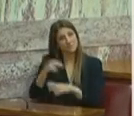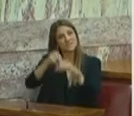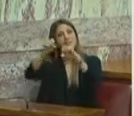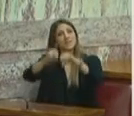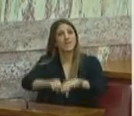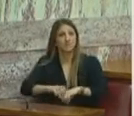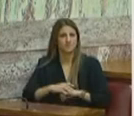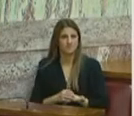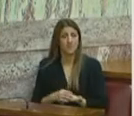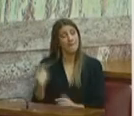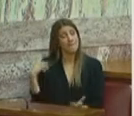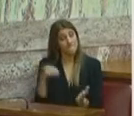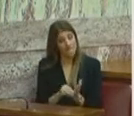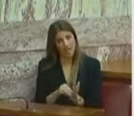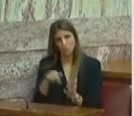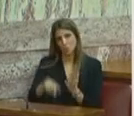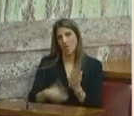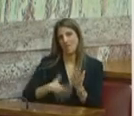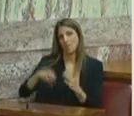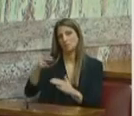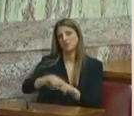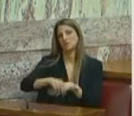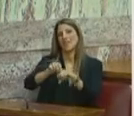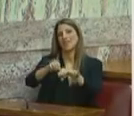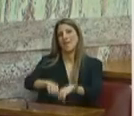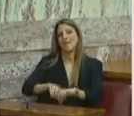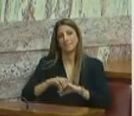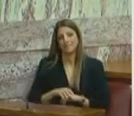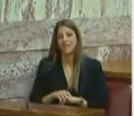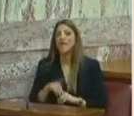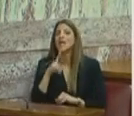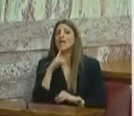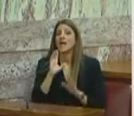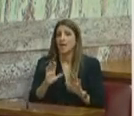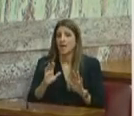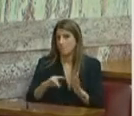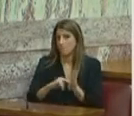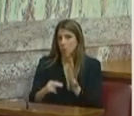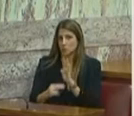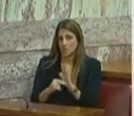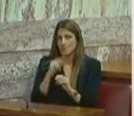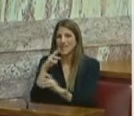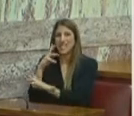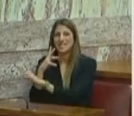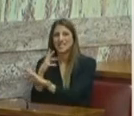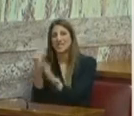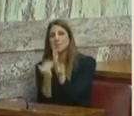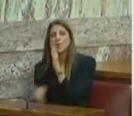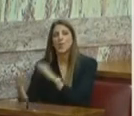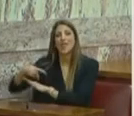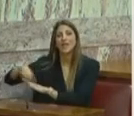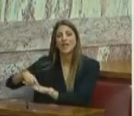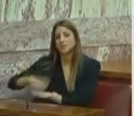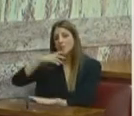φως. Κυρίες και κύριοι, σύμφωνα με το διαβιβαστικό της Αγγελέως του Αρείου Πάγου, πράγματι προτείνεται